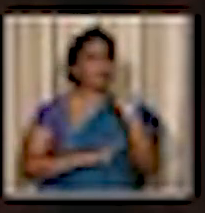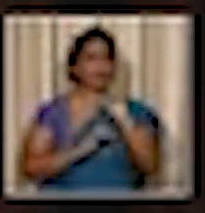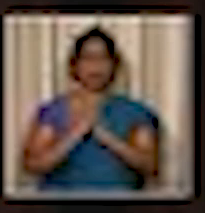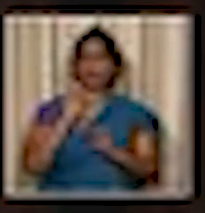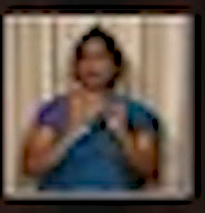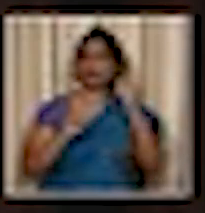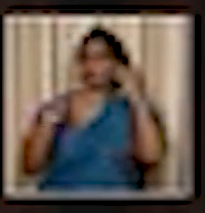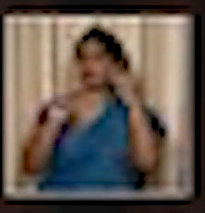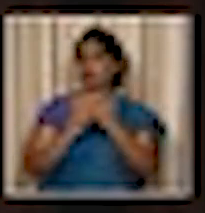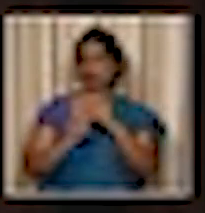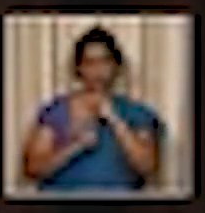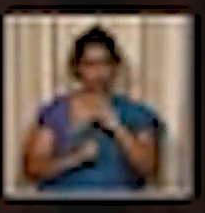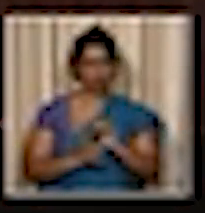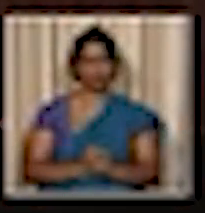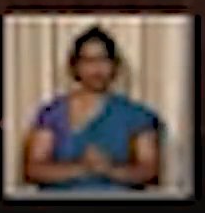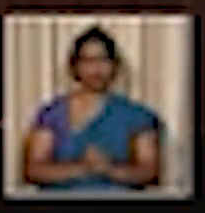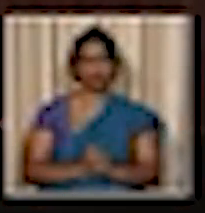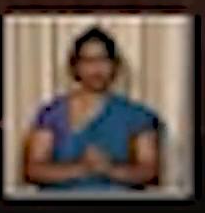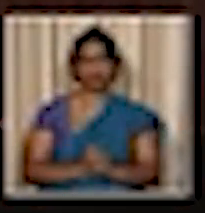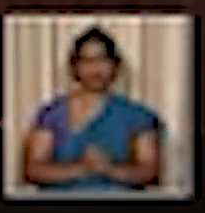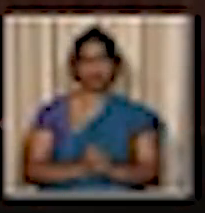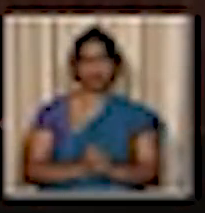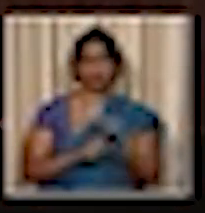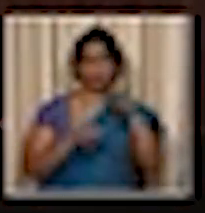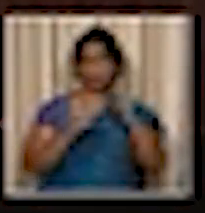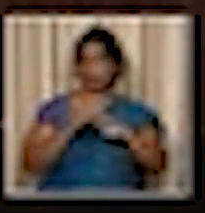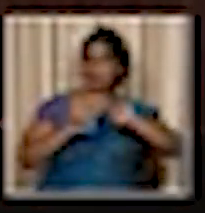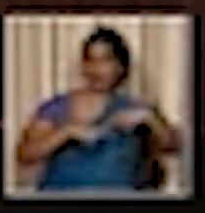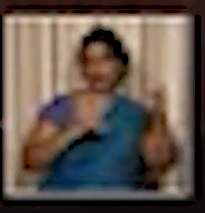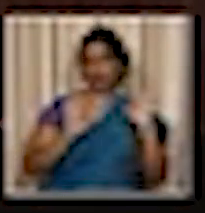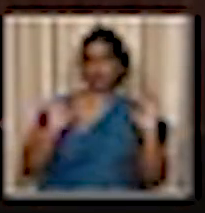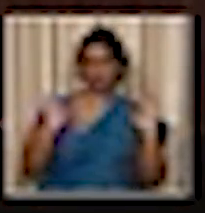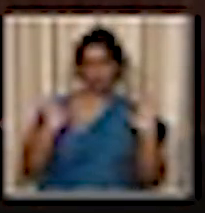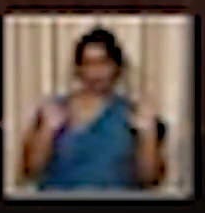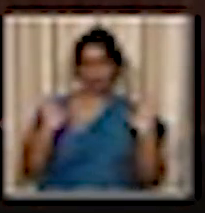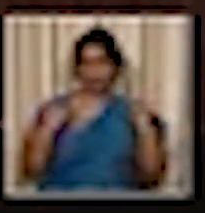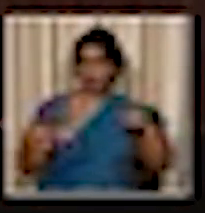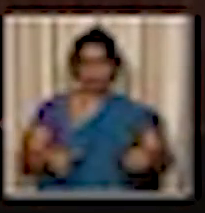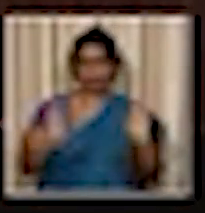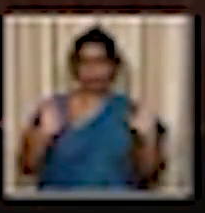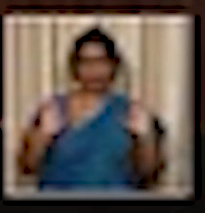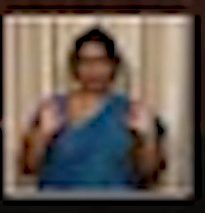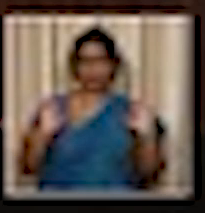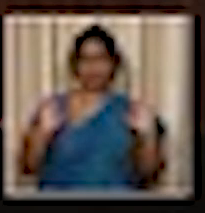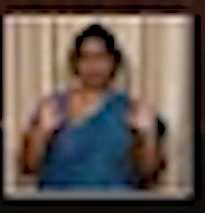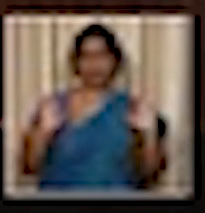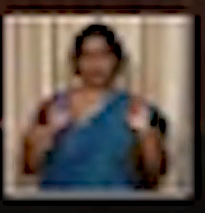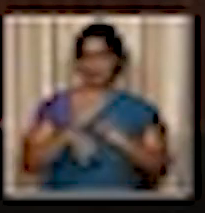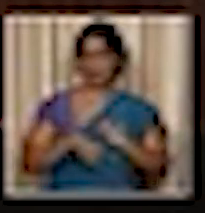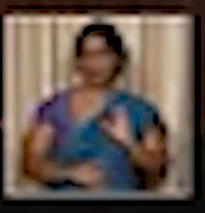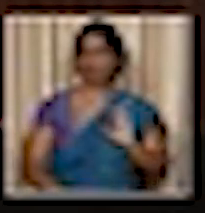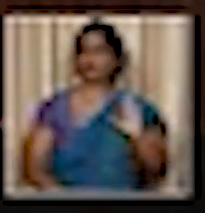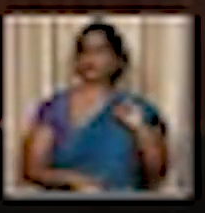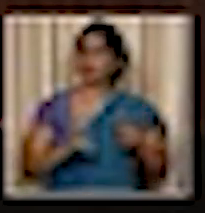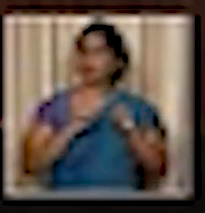මන්ත්‍රීවරුන් ගැන කතා කරනවා. ගරු මන්ත්‍රීතුමා, එතකොට මේක නෑ කතානායකතුමනි, මේ හරහා මන්ත්‍රීවරු